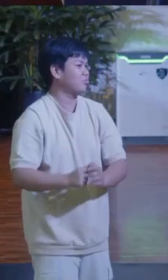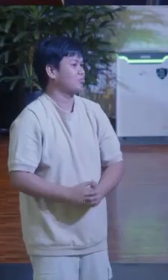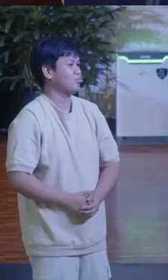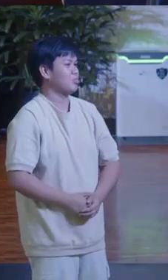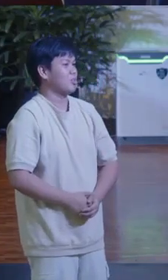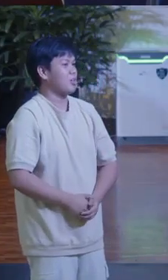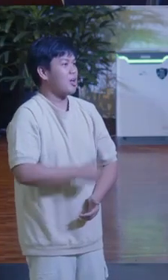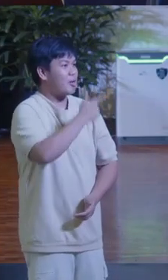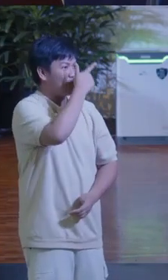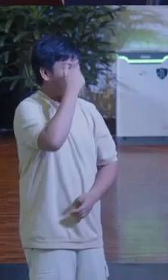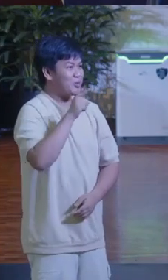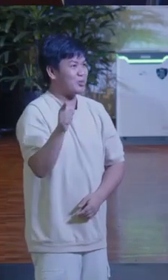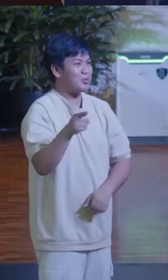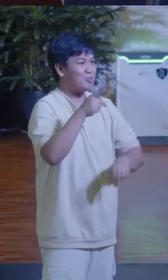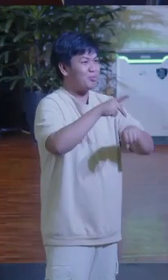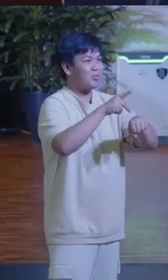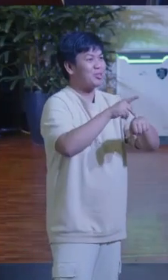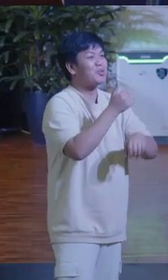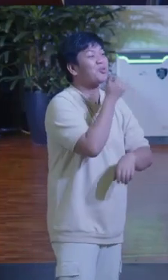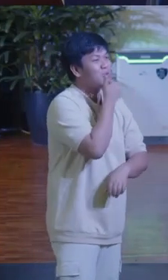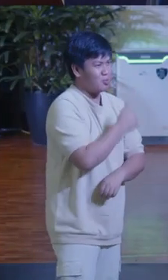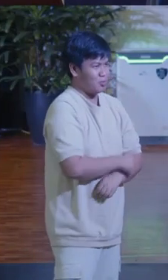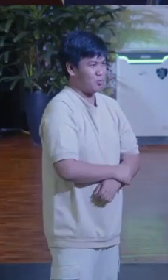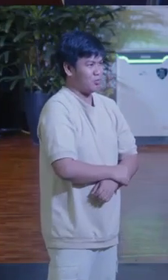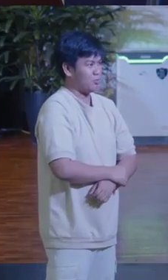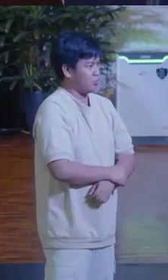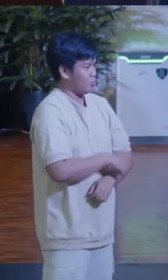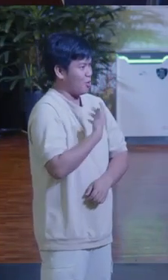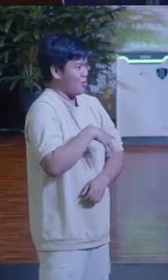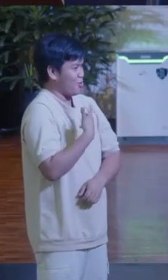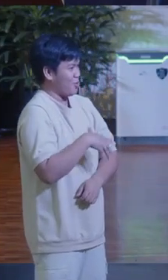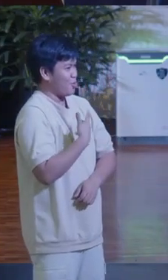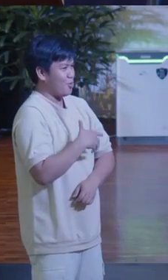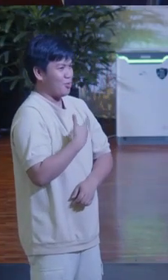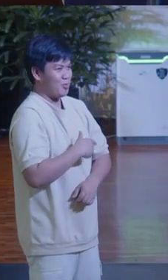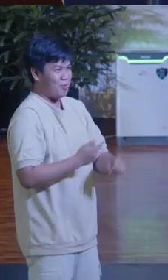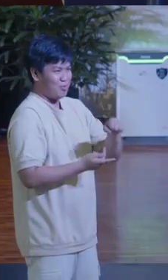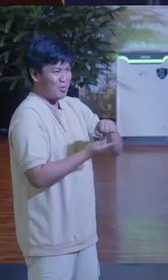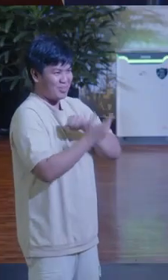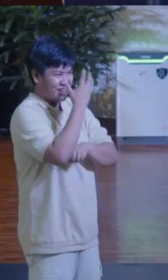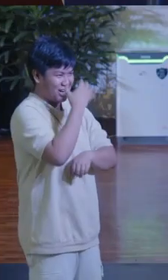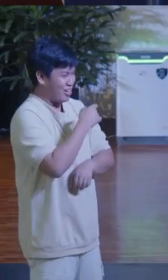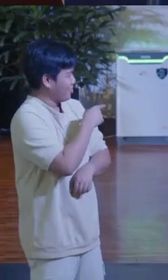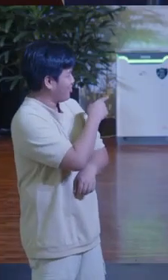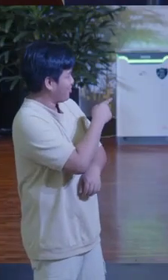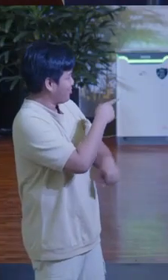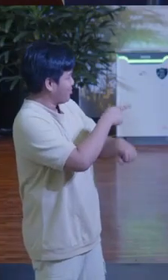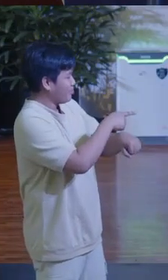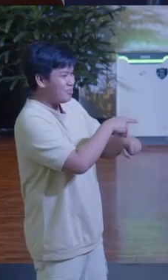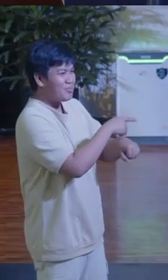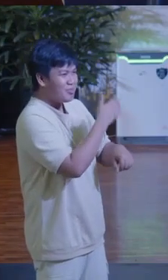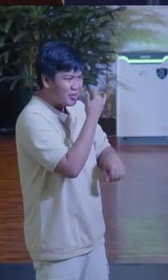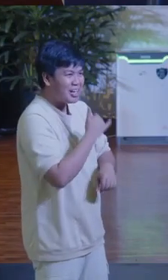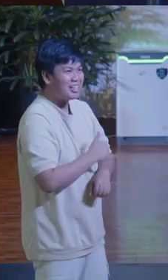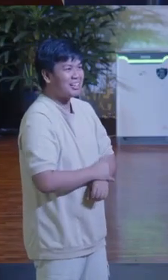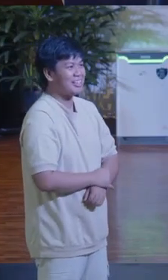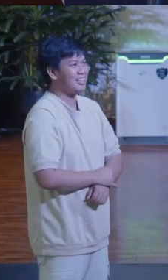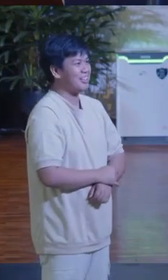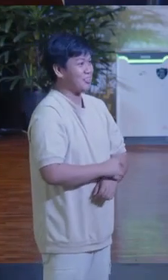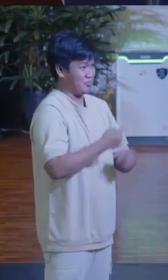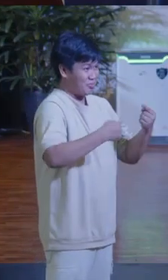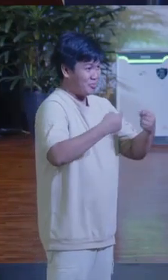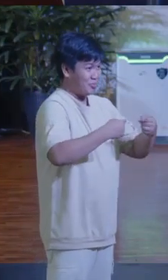stood condemned. Aba, may galit ang tono ni Pablo